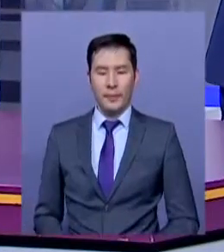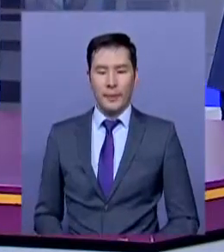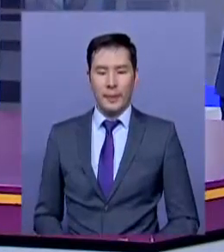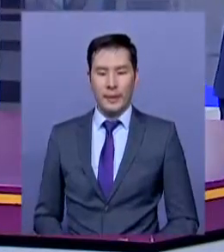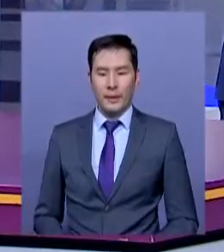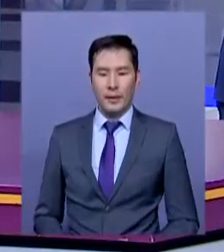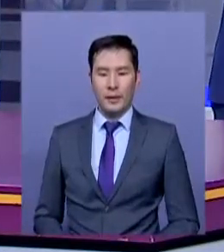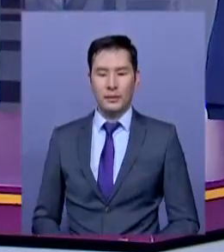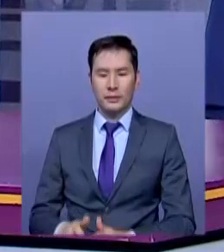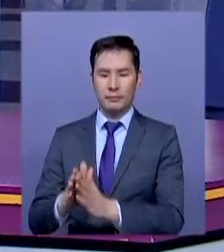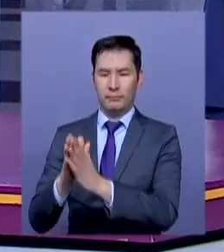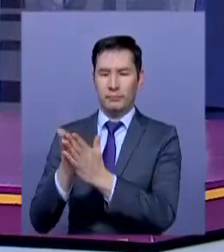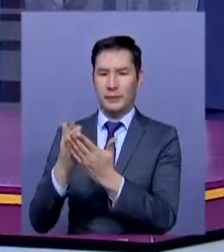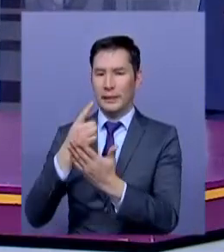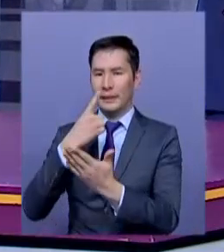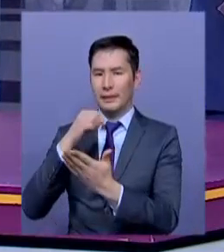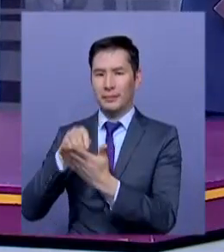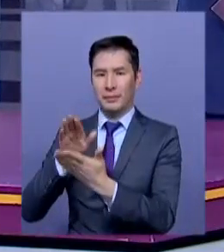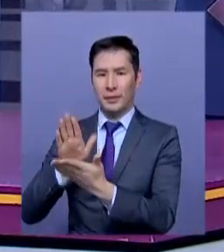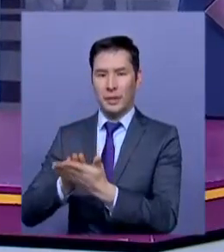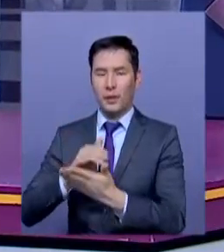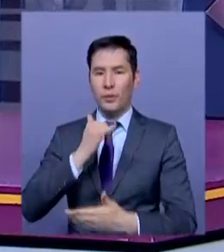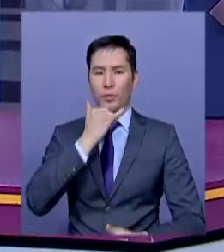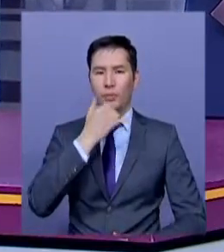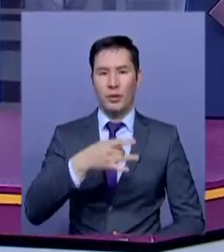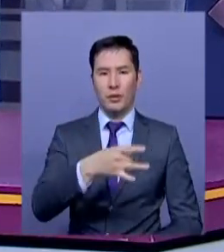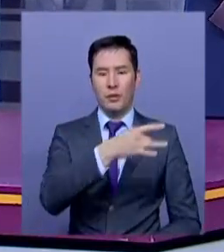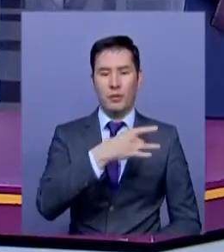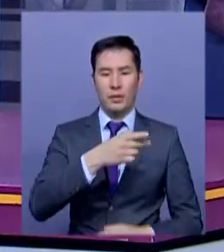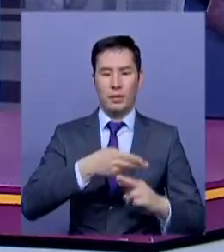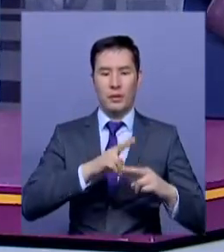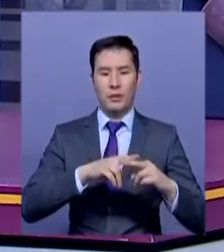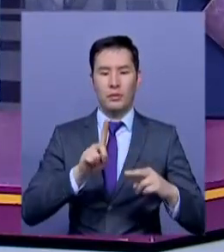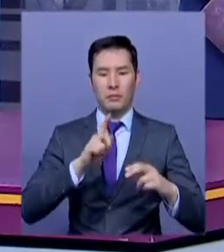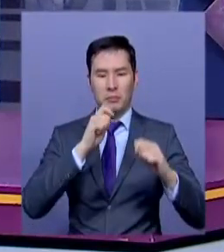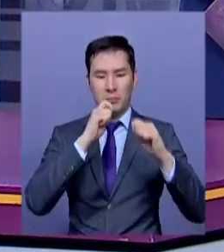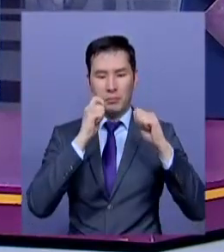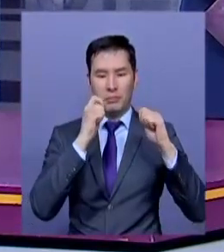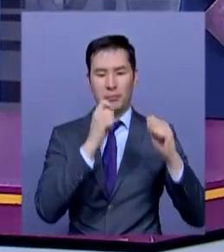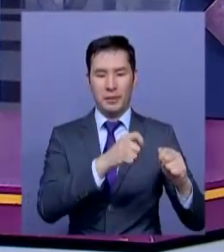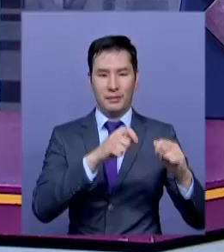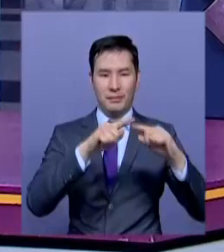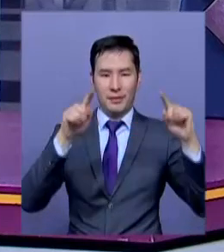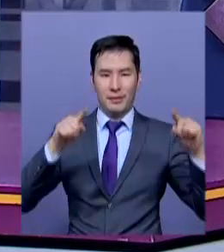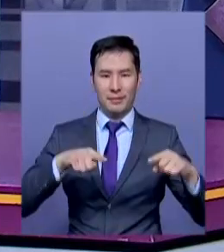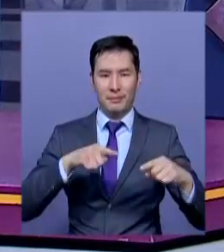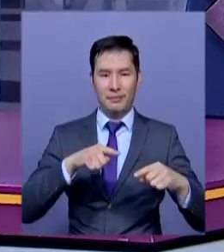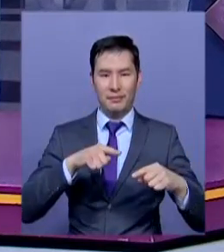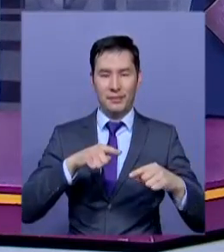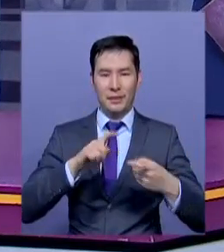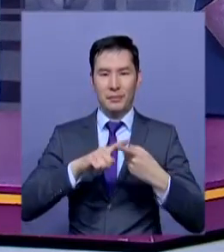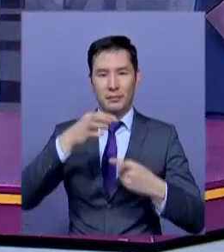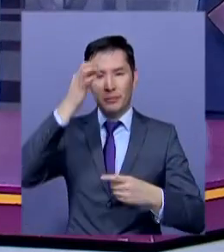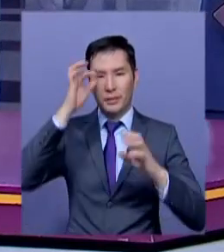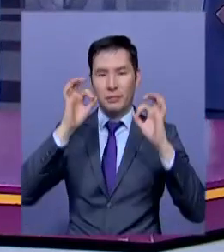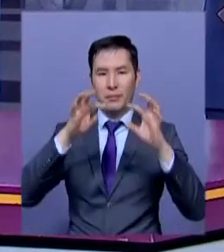Қызыл кітапқа енген жануарды құтқарған Ұйғыр ауданының тұрғыны марапатталып сыйлыққа ие болды. Еске салайық, бұған дейін жабайы